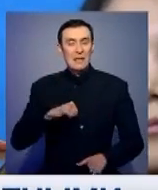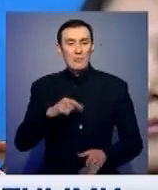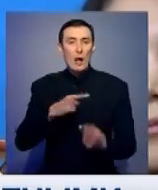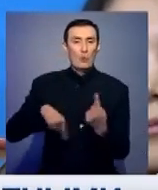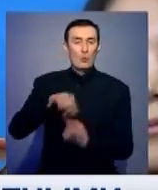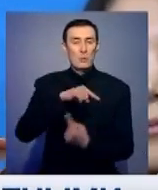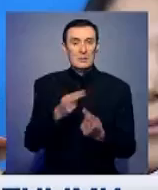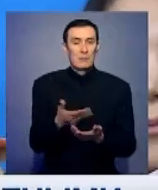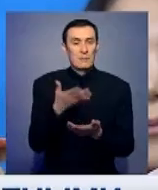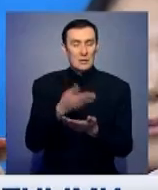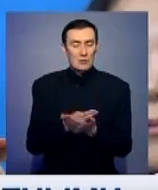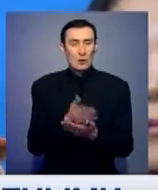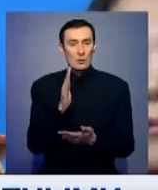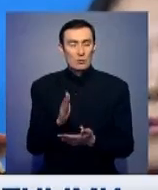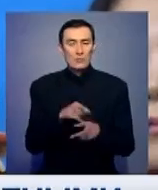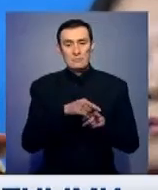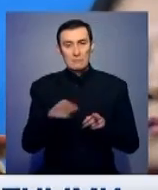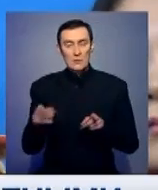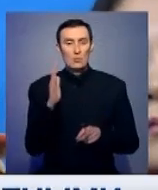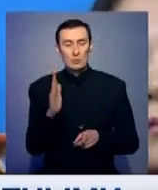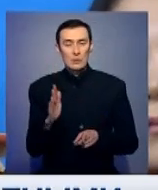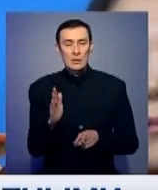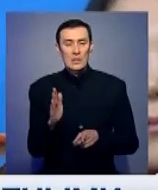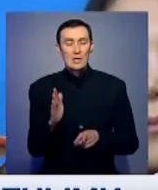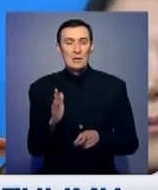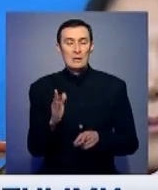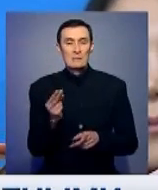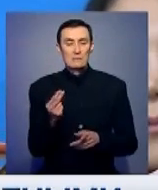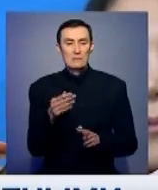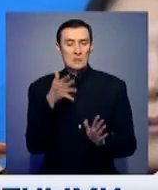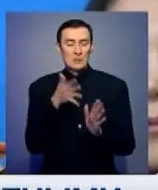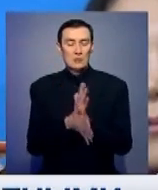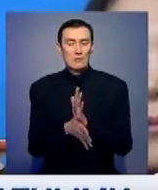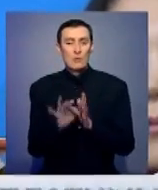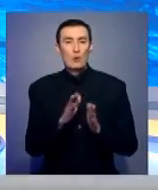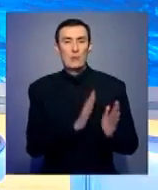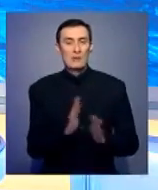этом протяжении. Вся оставшаяся часть также будет содержаться нормативно.